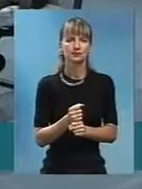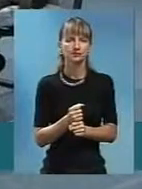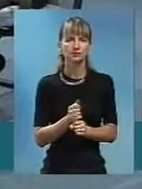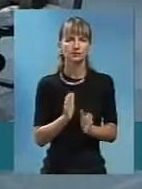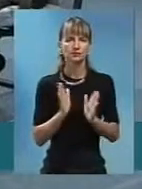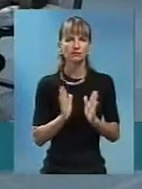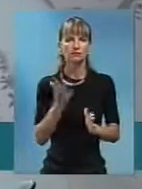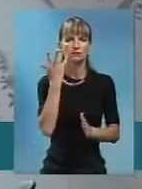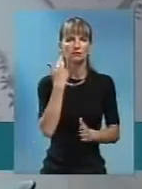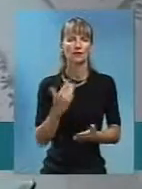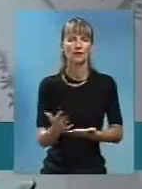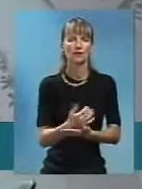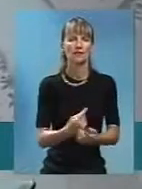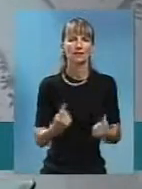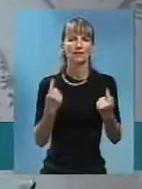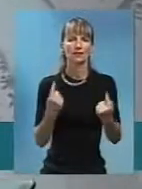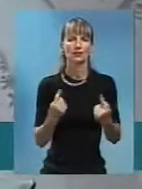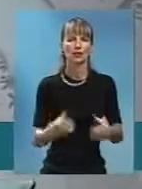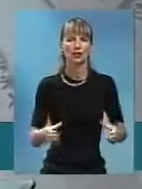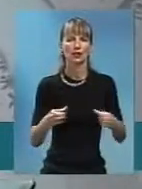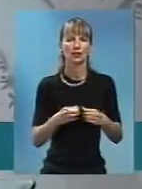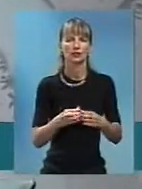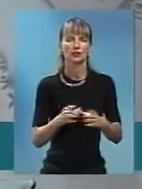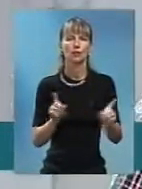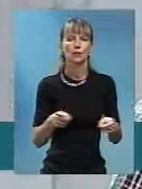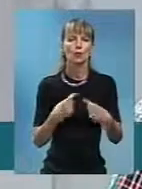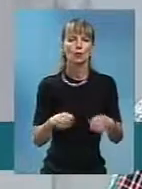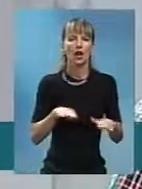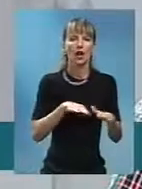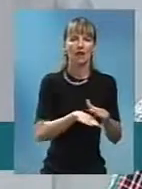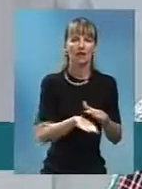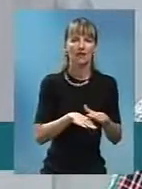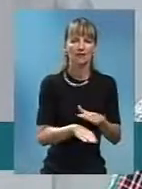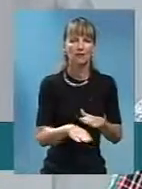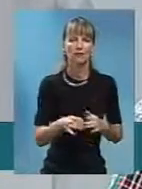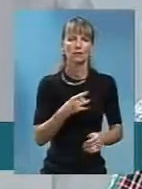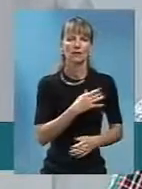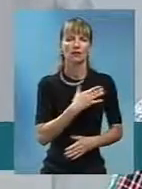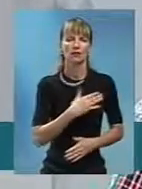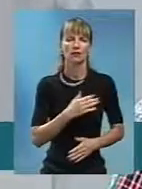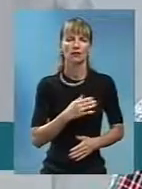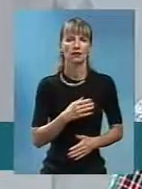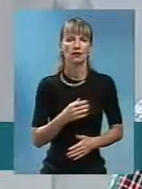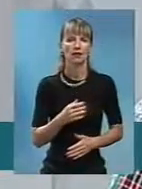коли збирається великий, величезний колектив музеїв, архівів, приватних колекціонерів, митців, і саме в